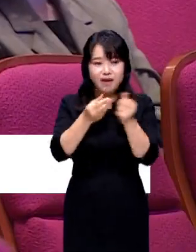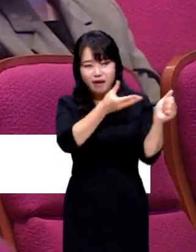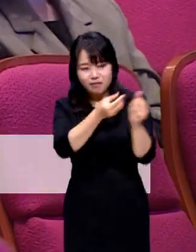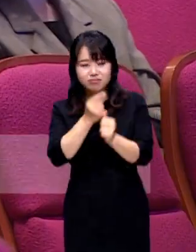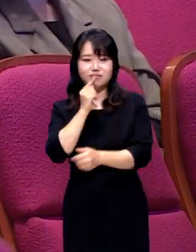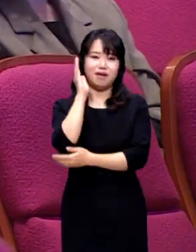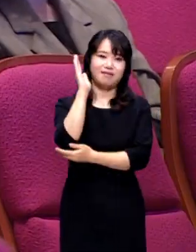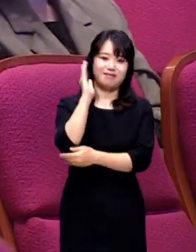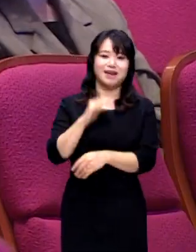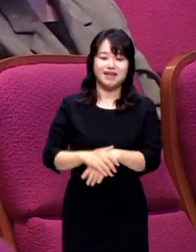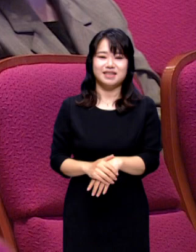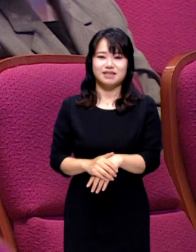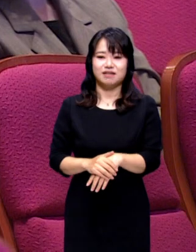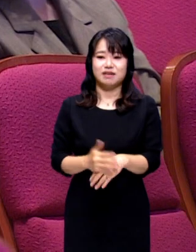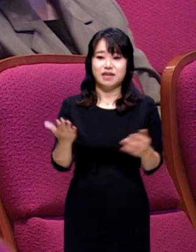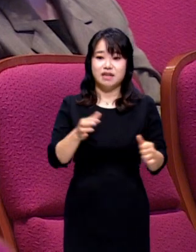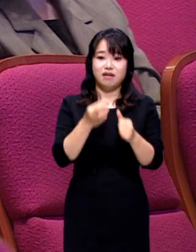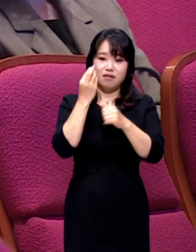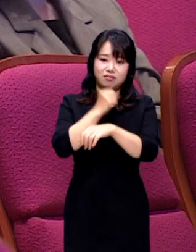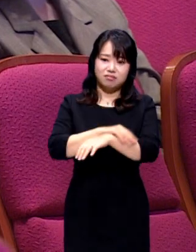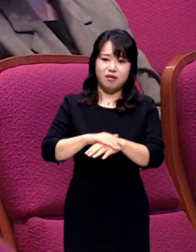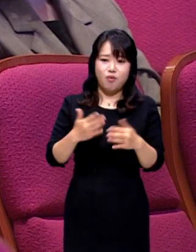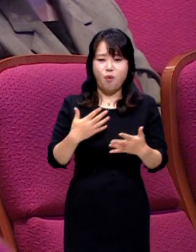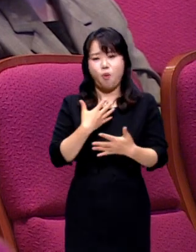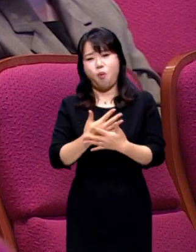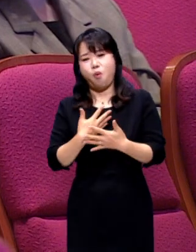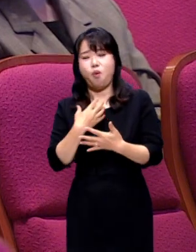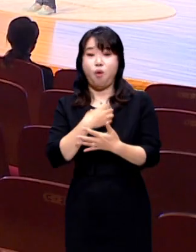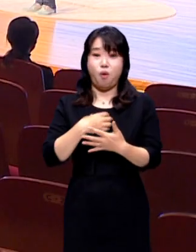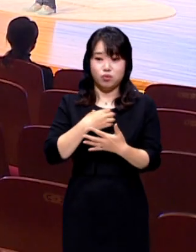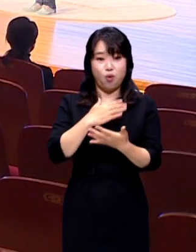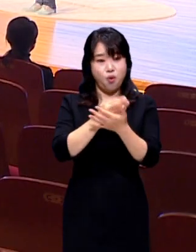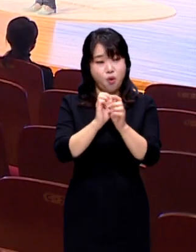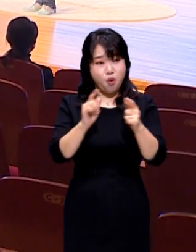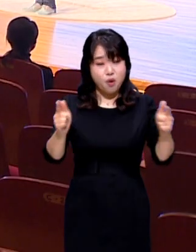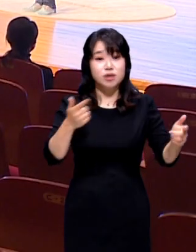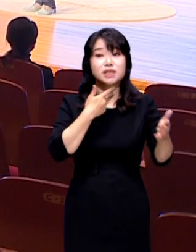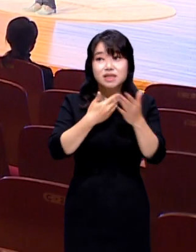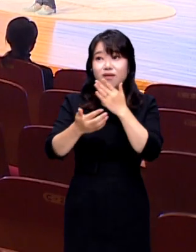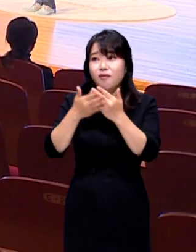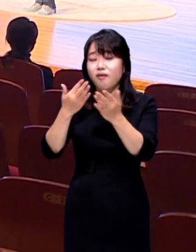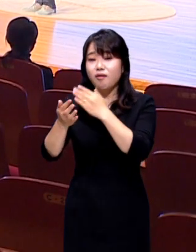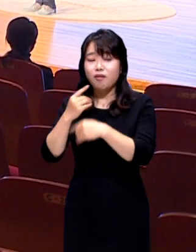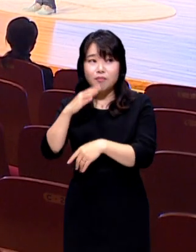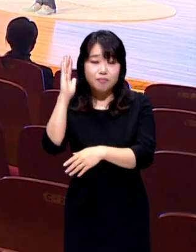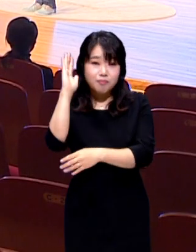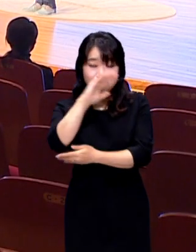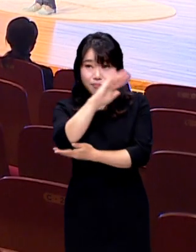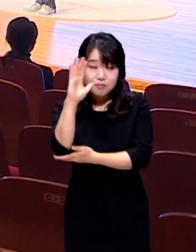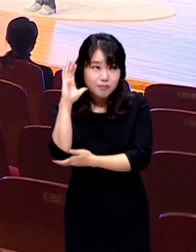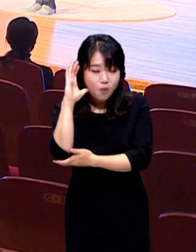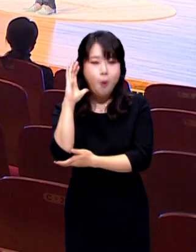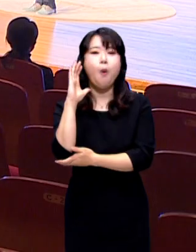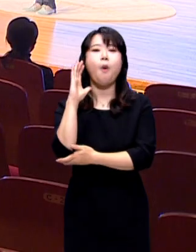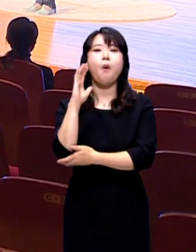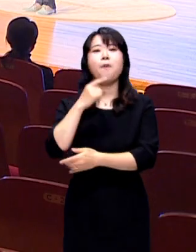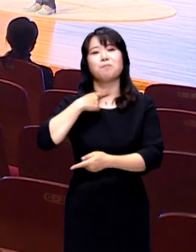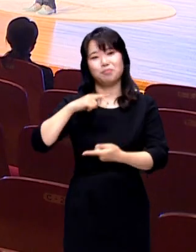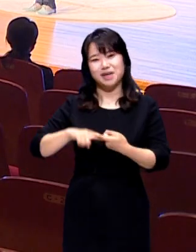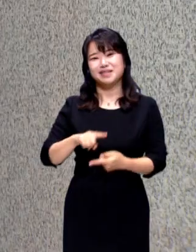이어집니다. 취업 걱정이 앞섰던 학생들은 다양한 직종에 종사하는 전문가 설명에 만족도가